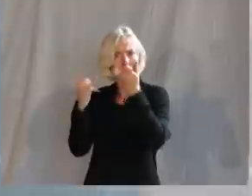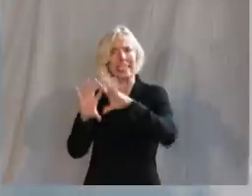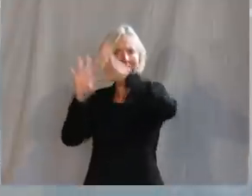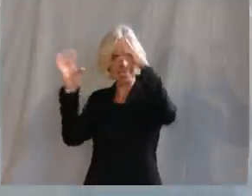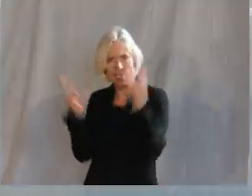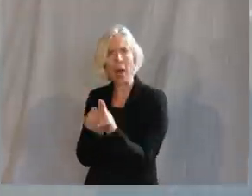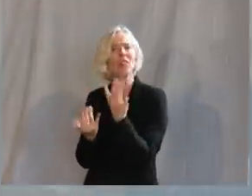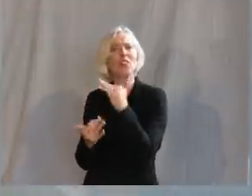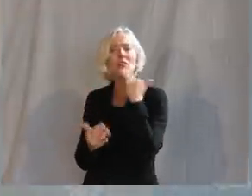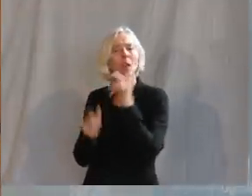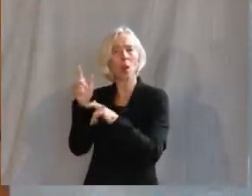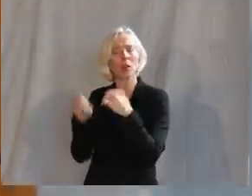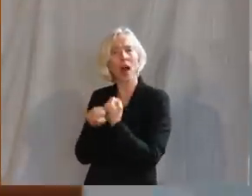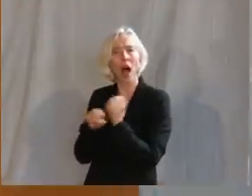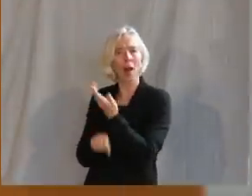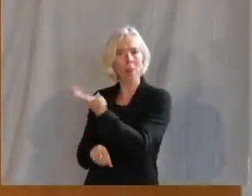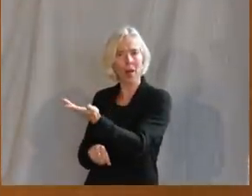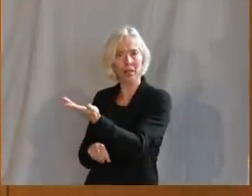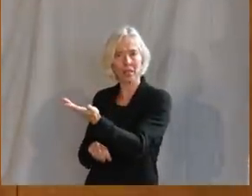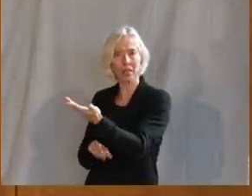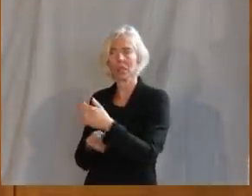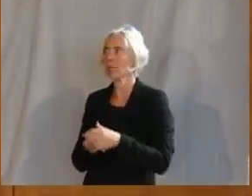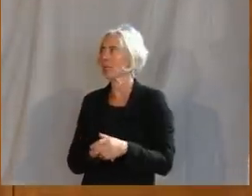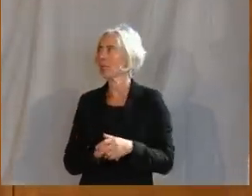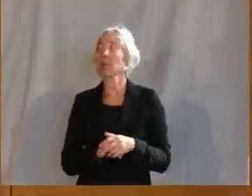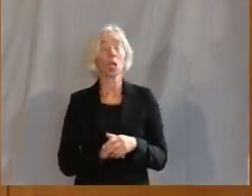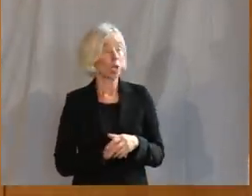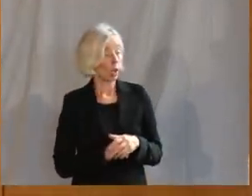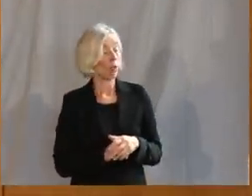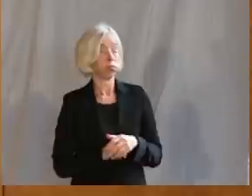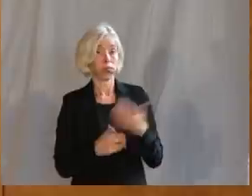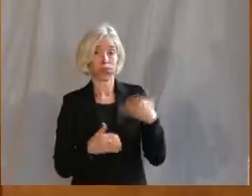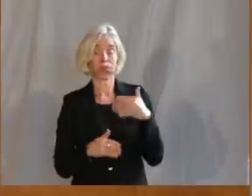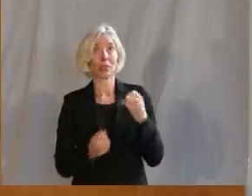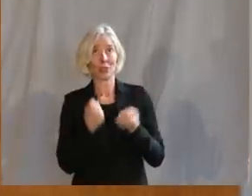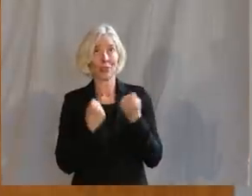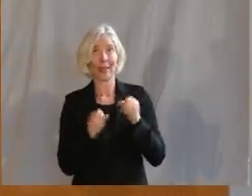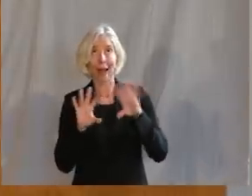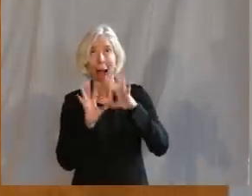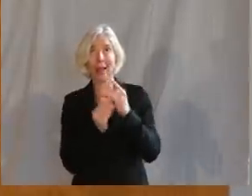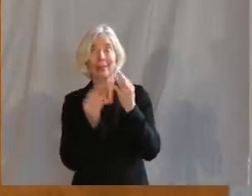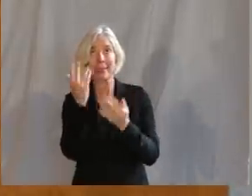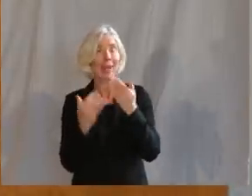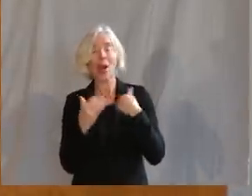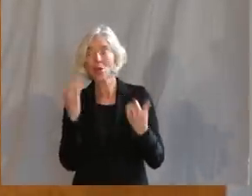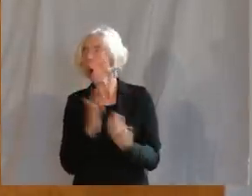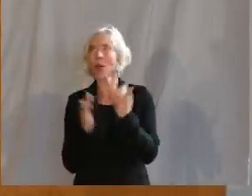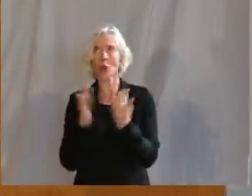Gut, also tatsächlich fällt mir schon langsam schwer, da noch mitzuzählen, weil wir ständig wieder neue Mitarbeiter